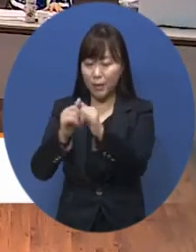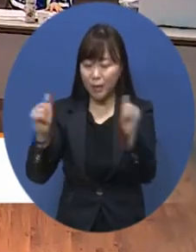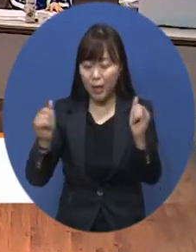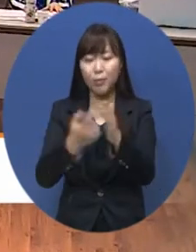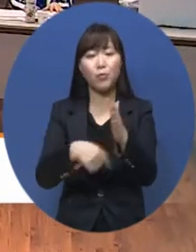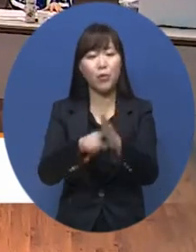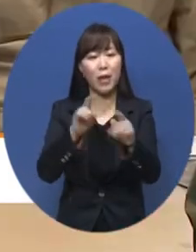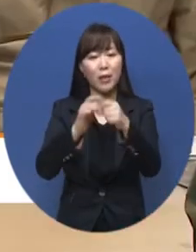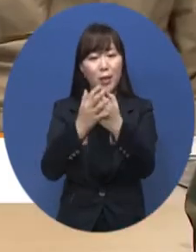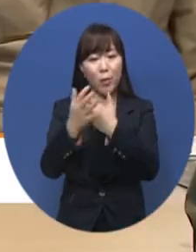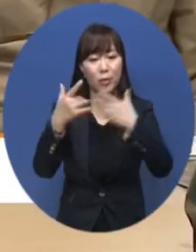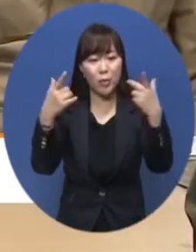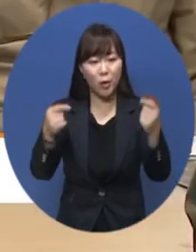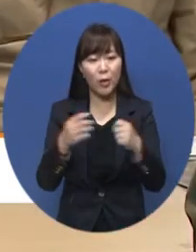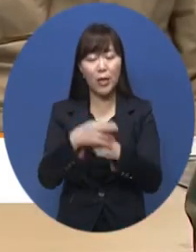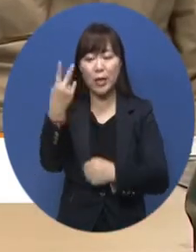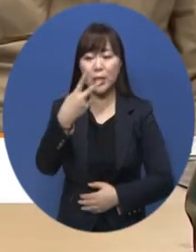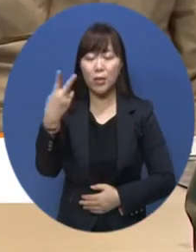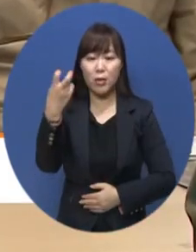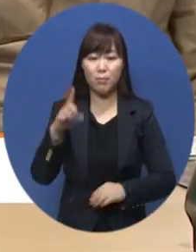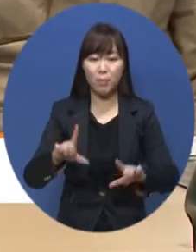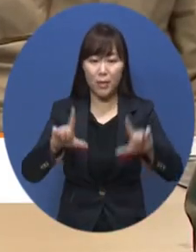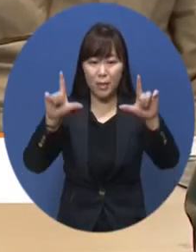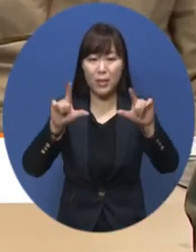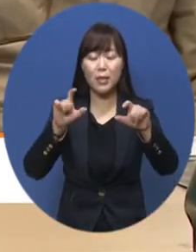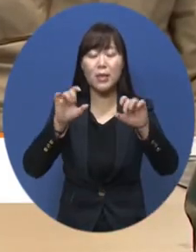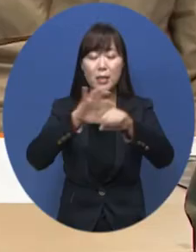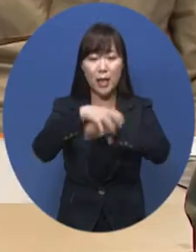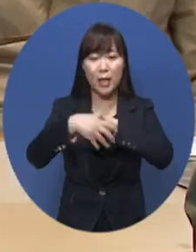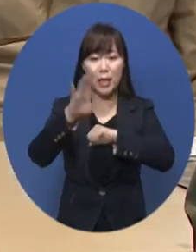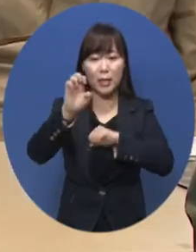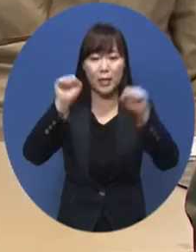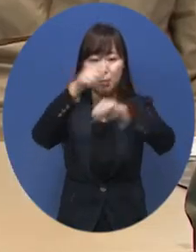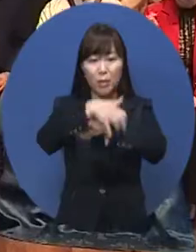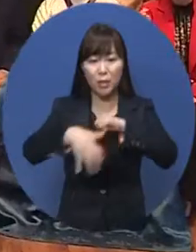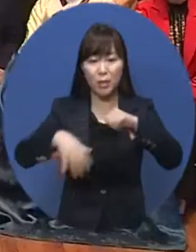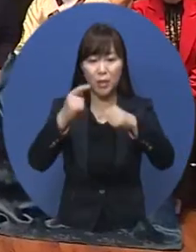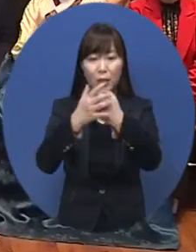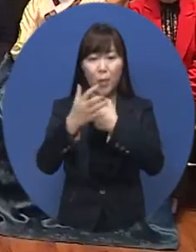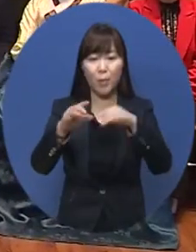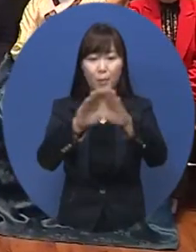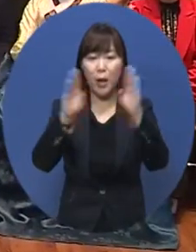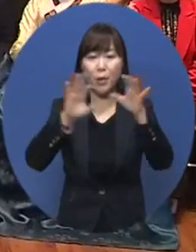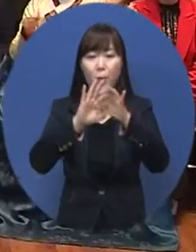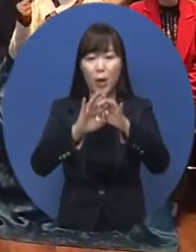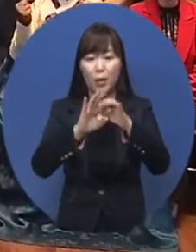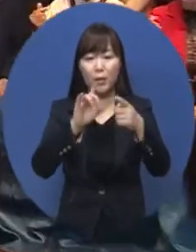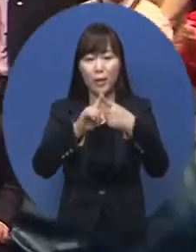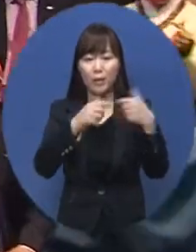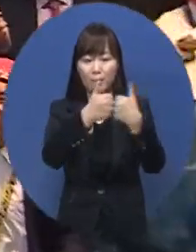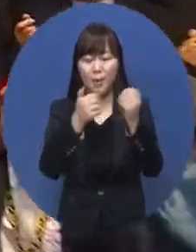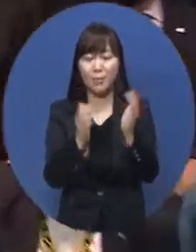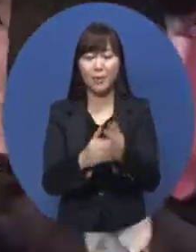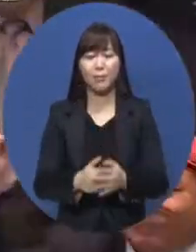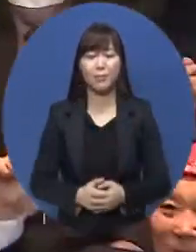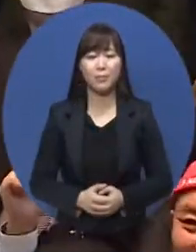들을 위한 대회로 2021 세계 e 스포츠 대회를 개최하는 등의 내용을 심했습니다